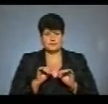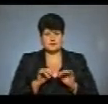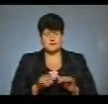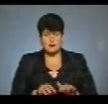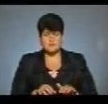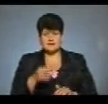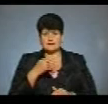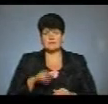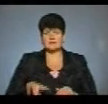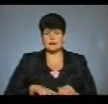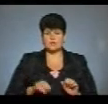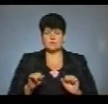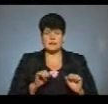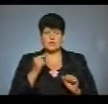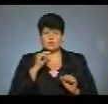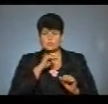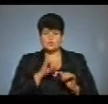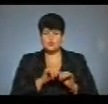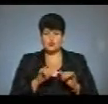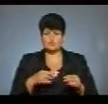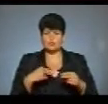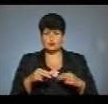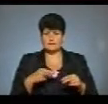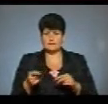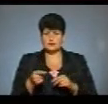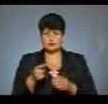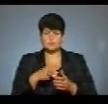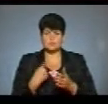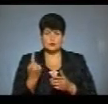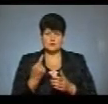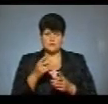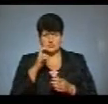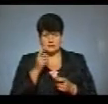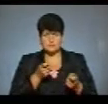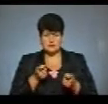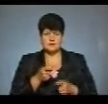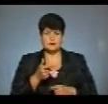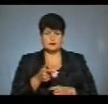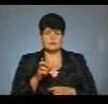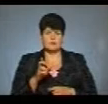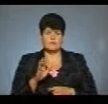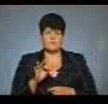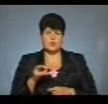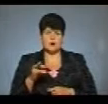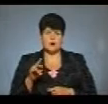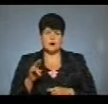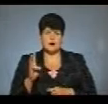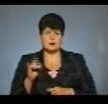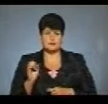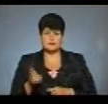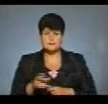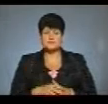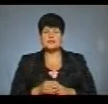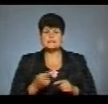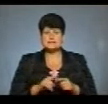повідомила директор департаменту економічного розвитку і торгівлі Тернопільської облдержадміністрації Галина Боляник. Це